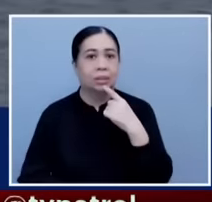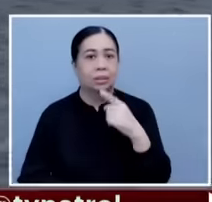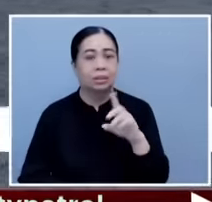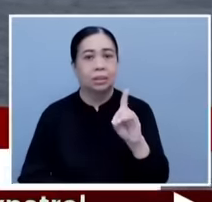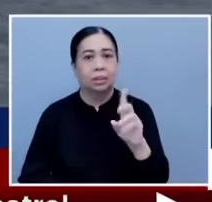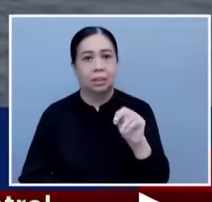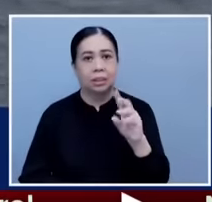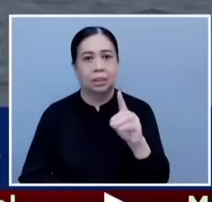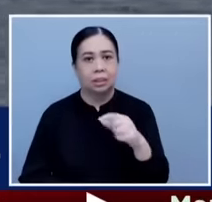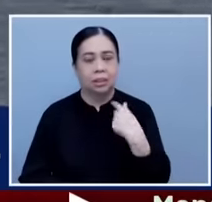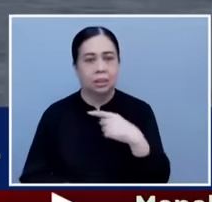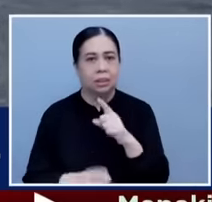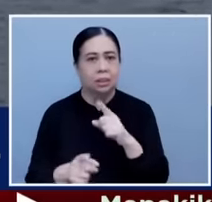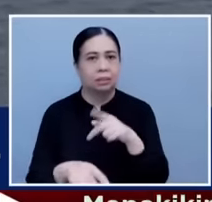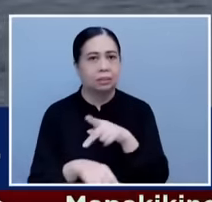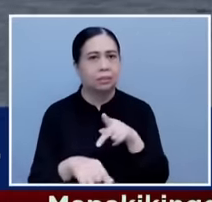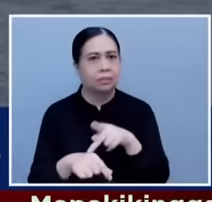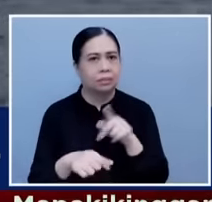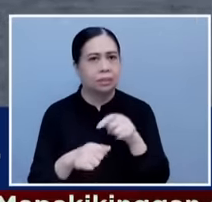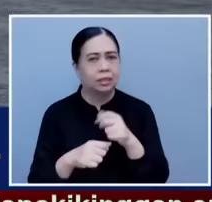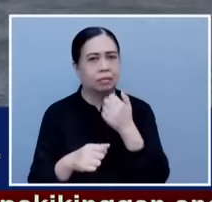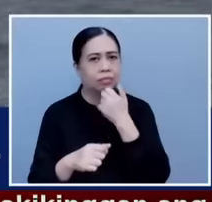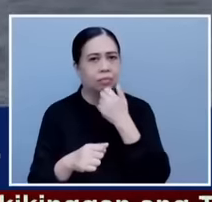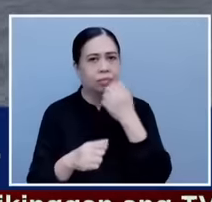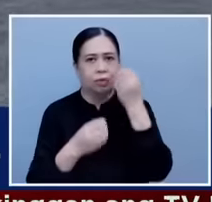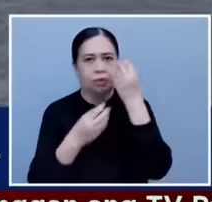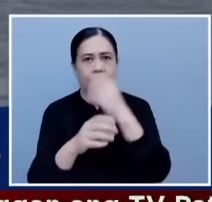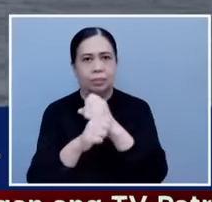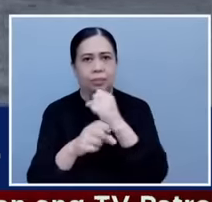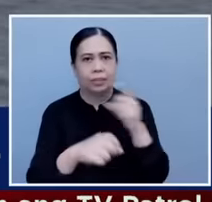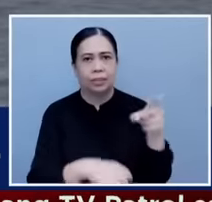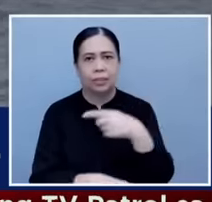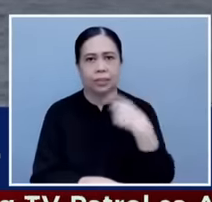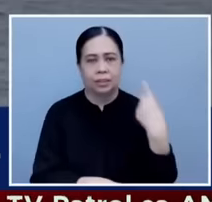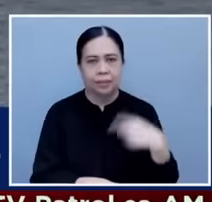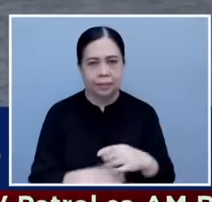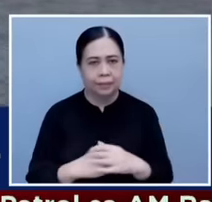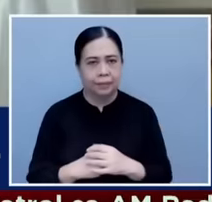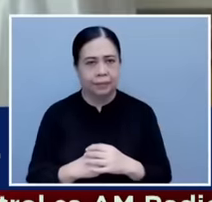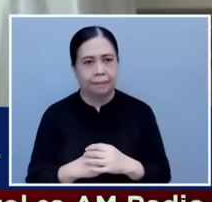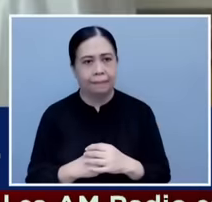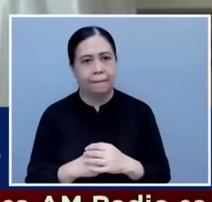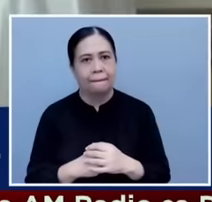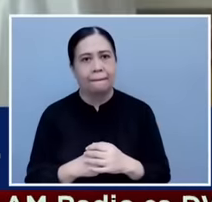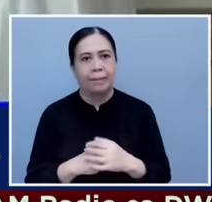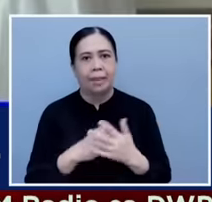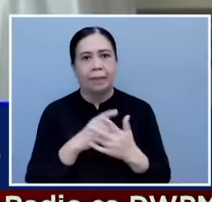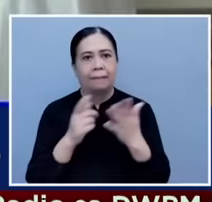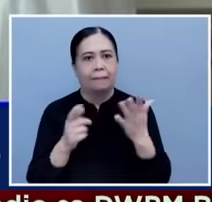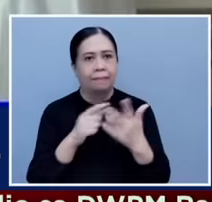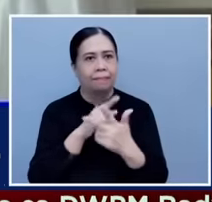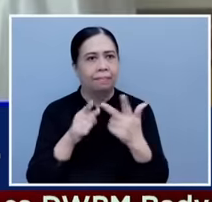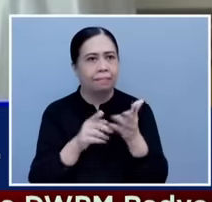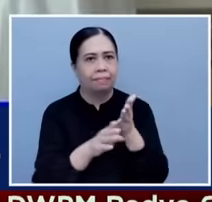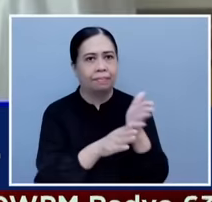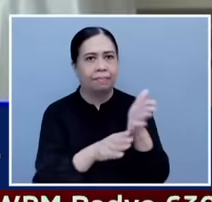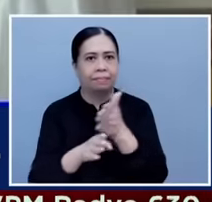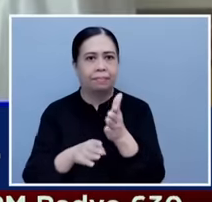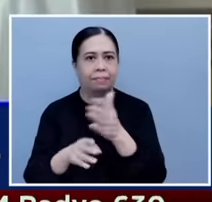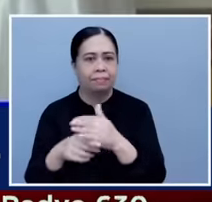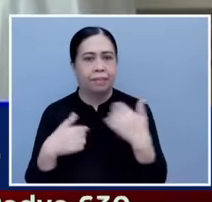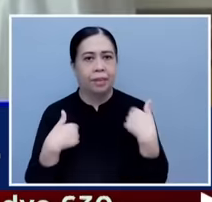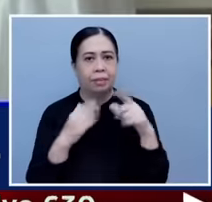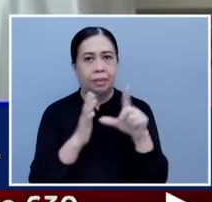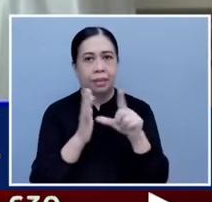Department, tinutugunan ng Pilipinas ang disinformation campaign ng China. It's a three-front thing. There's a legal